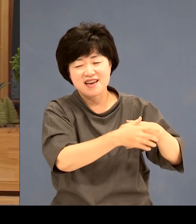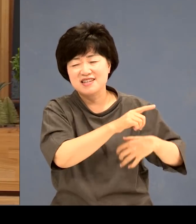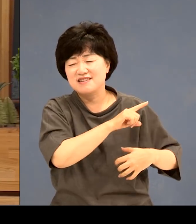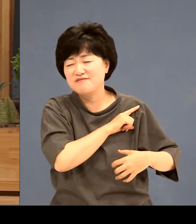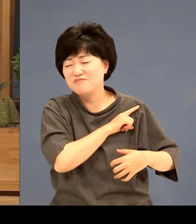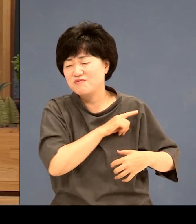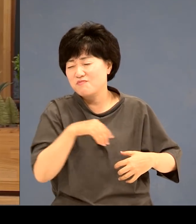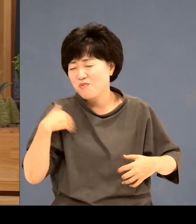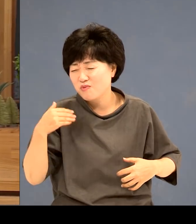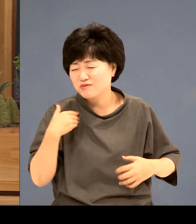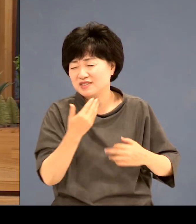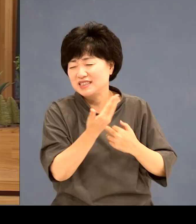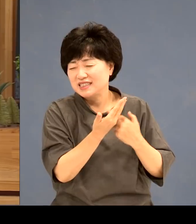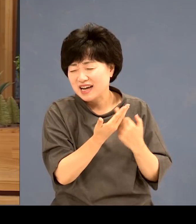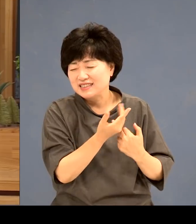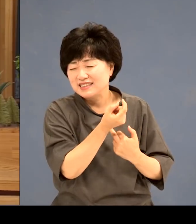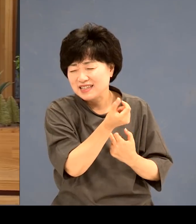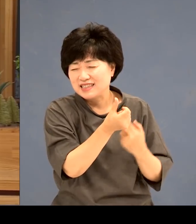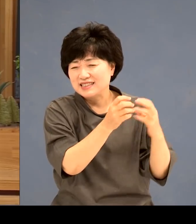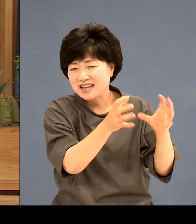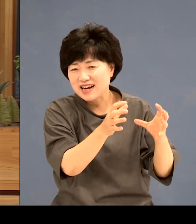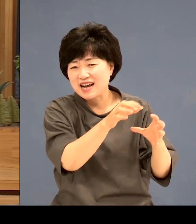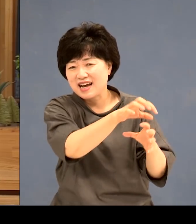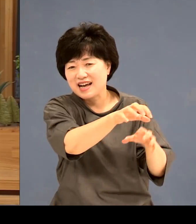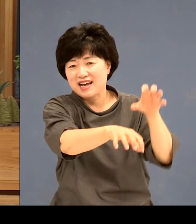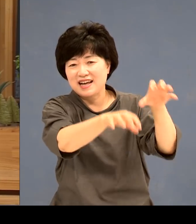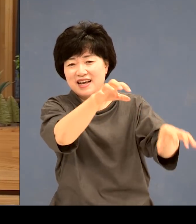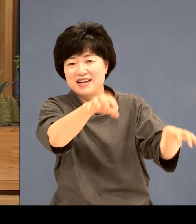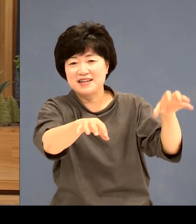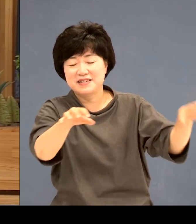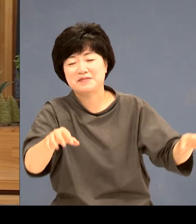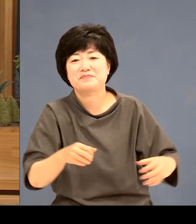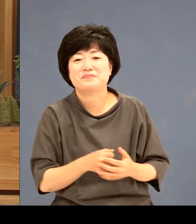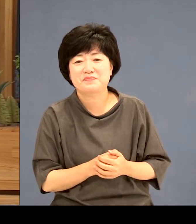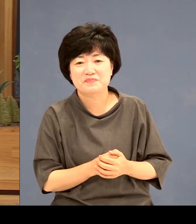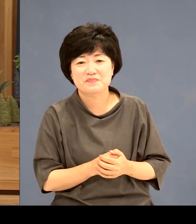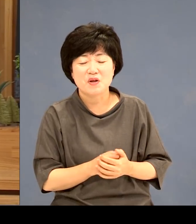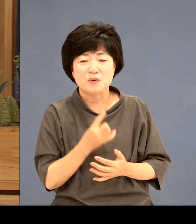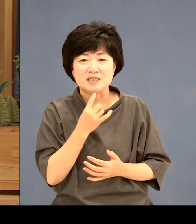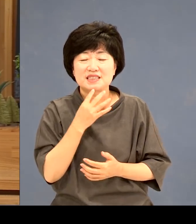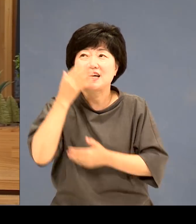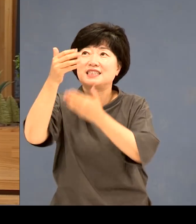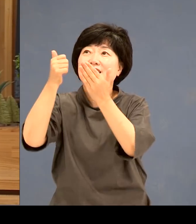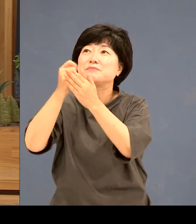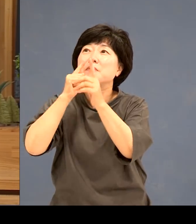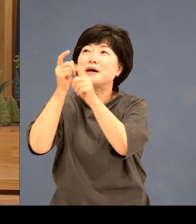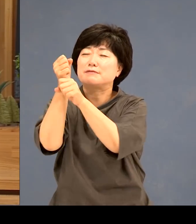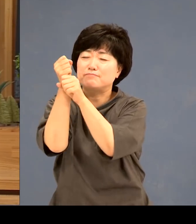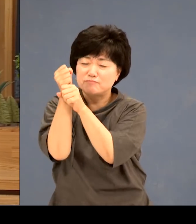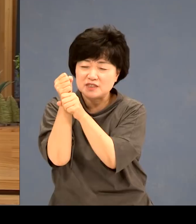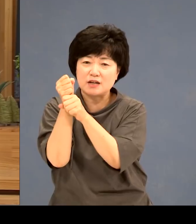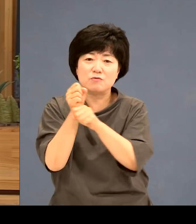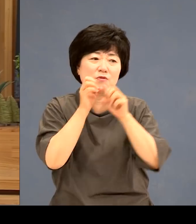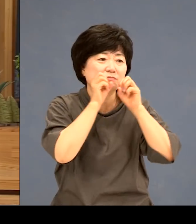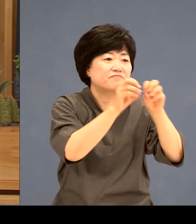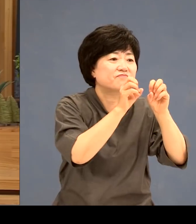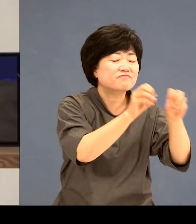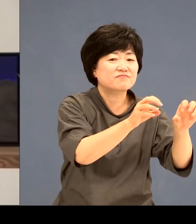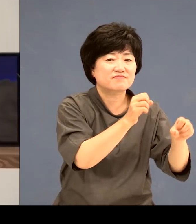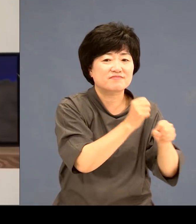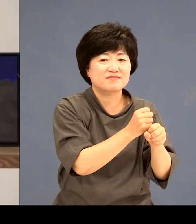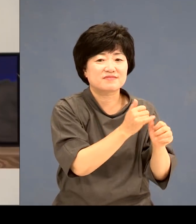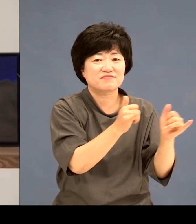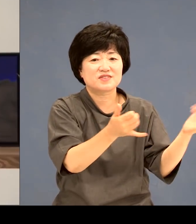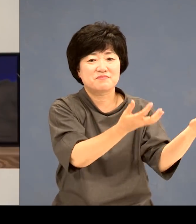세계에 우리가 이름도 들어보지 못한 뭐 섬, 작은 나라, 소민족 국가에서 오직 하나님 말씀을